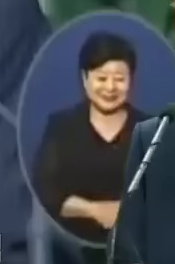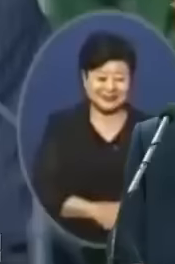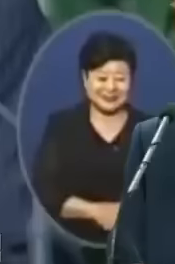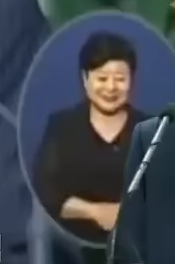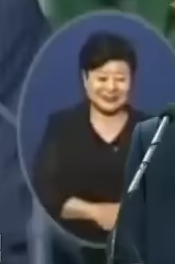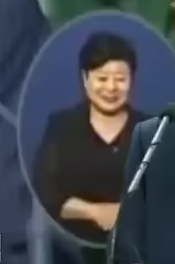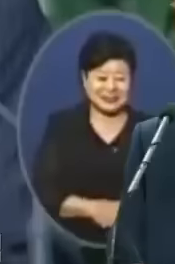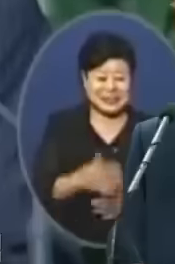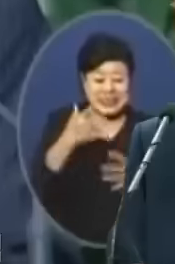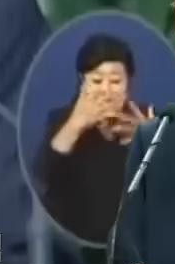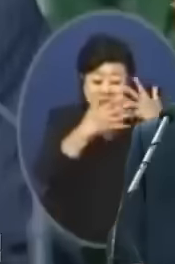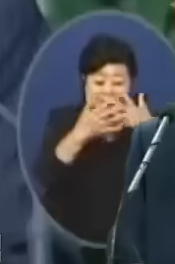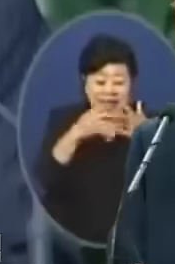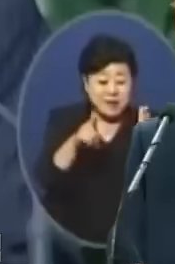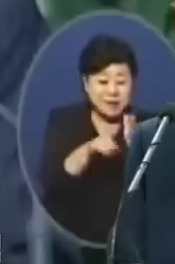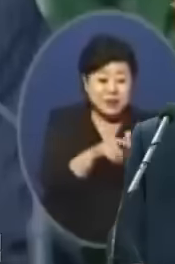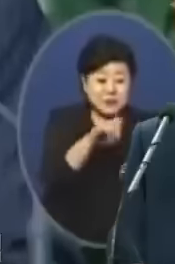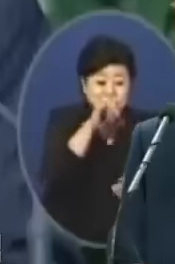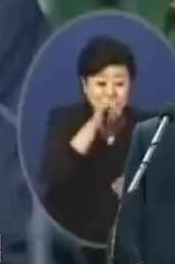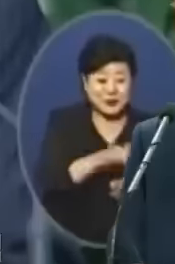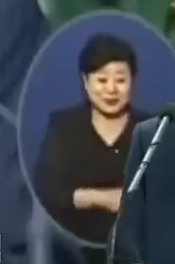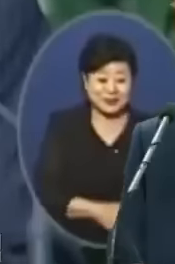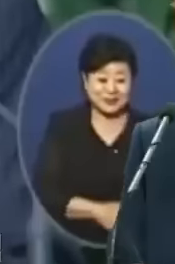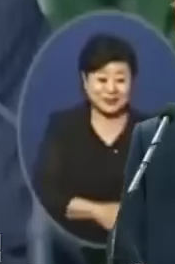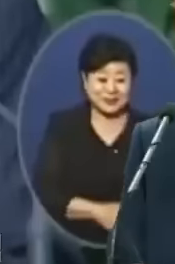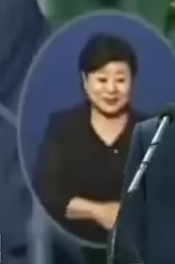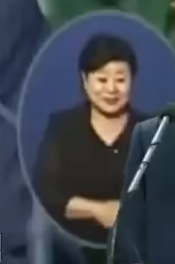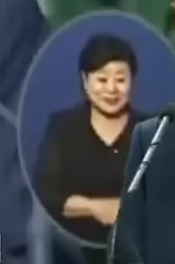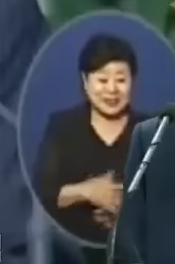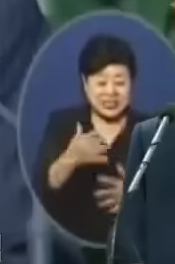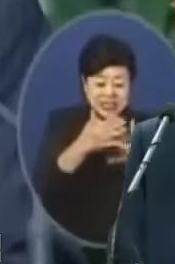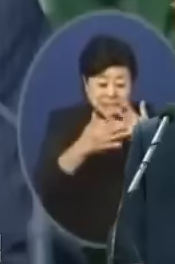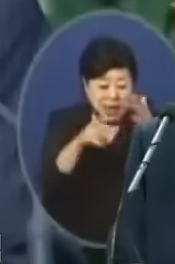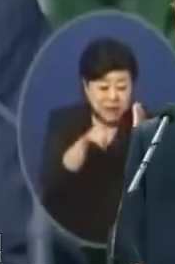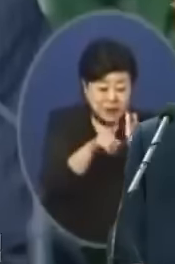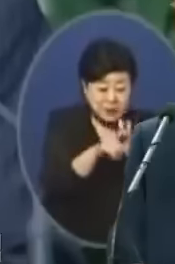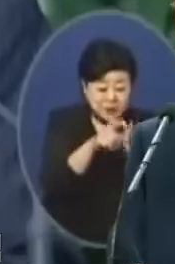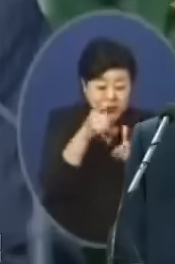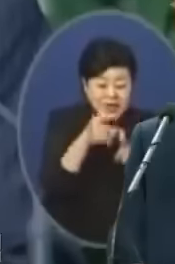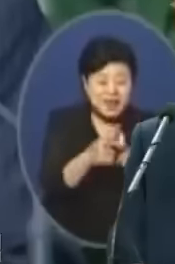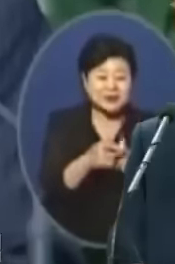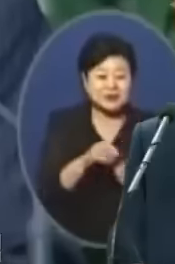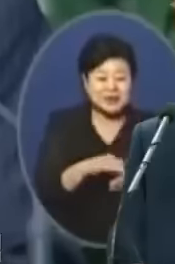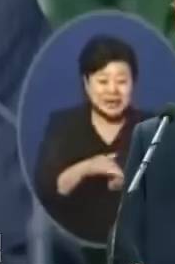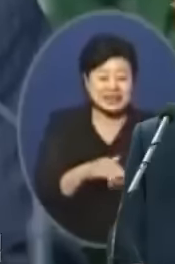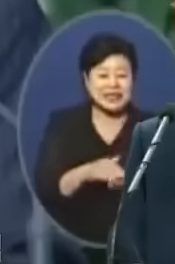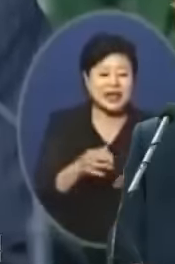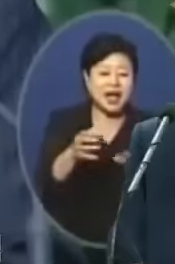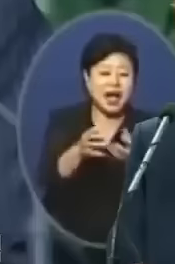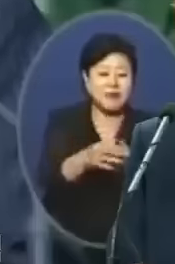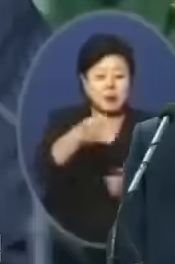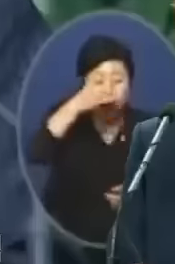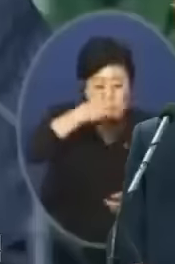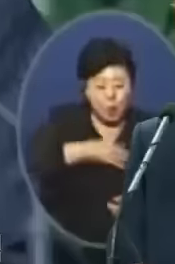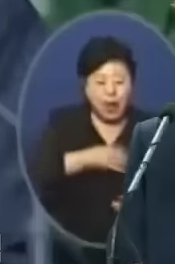그러한 희미한 신앙을 가지고 있었습니다. 그런 희미한 신앙도 예수님을 계산에 넣으면 효과가 있는